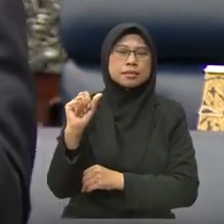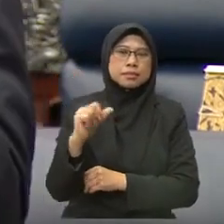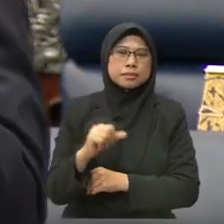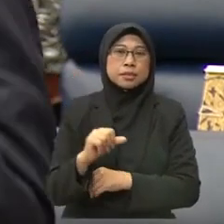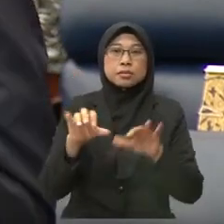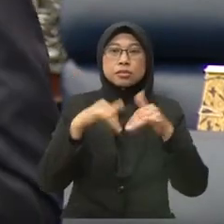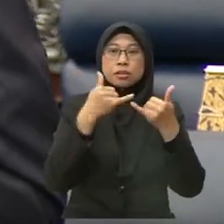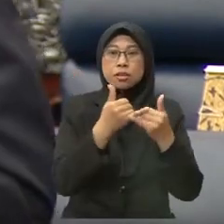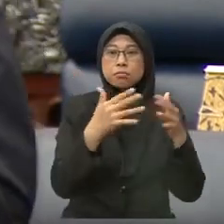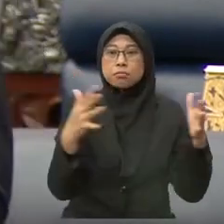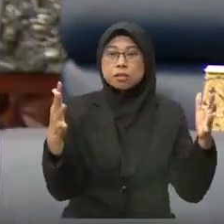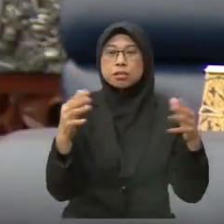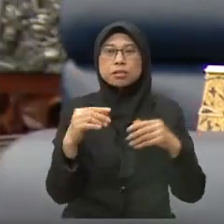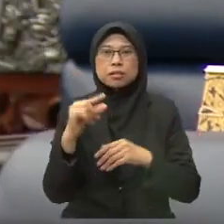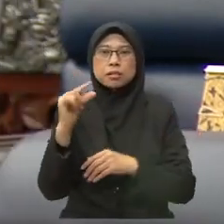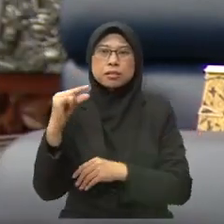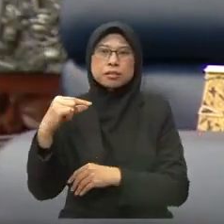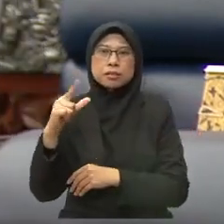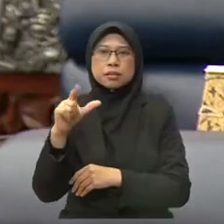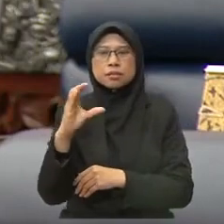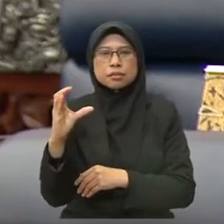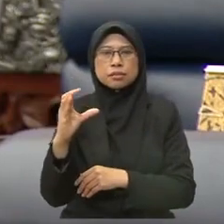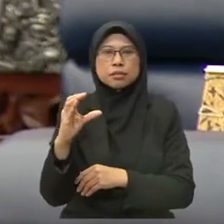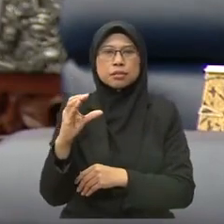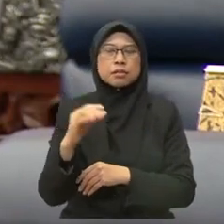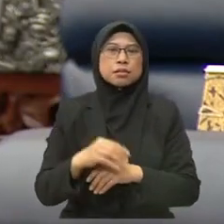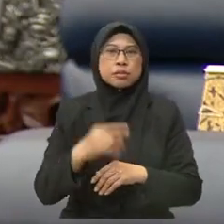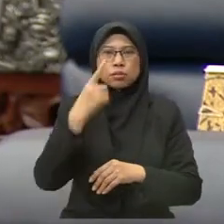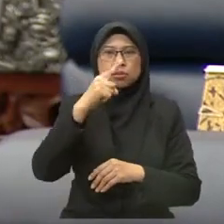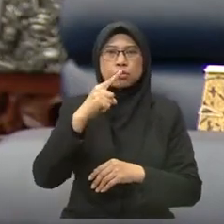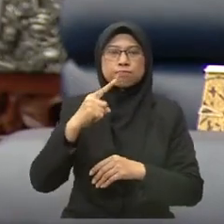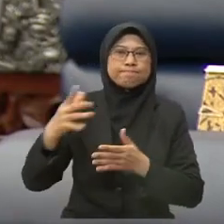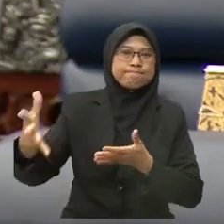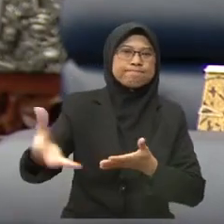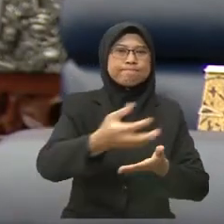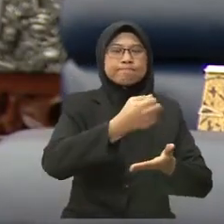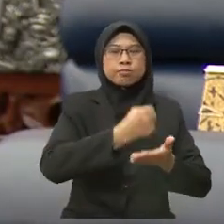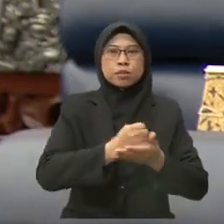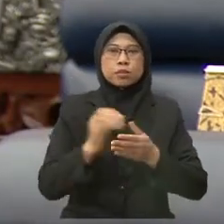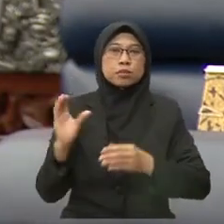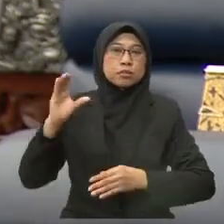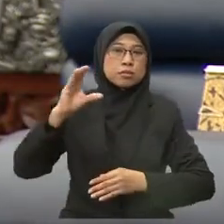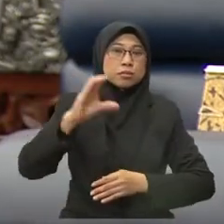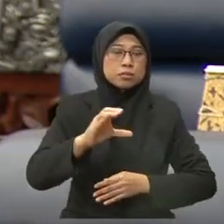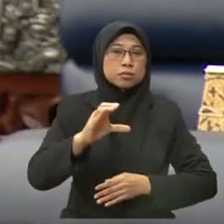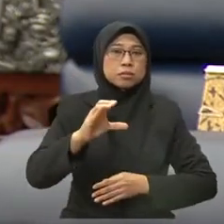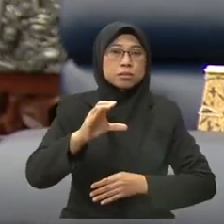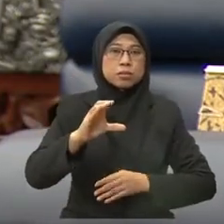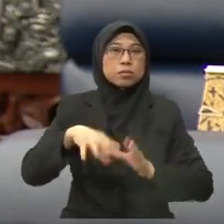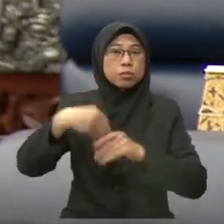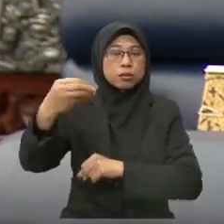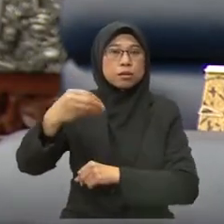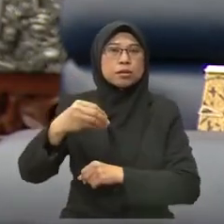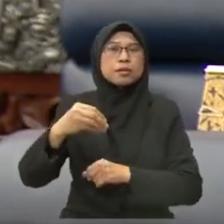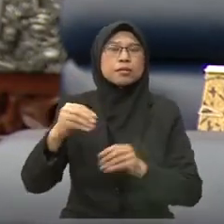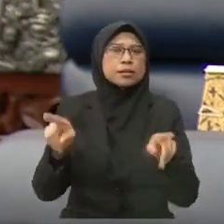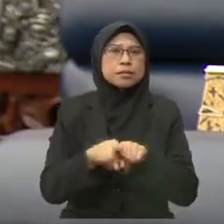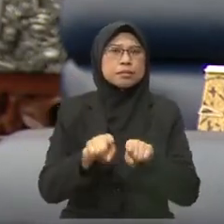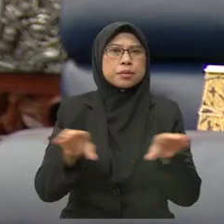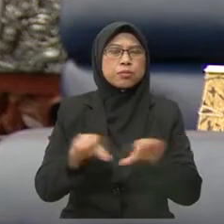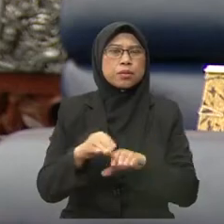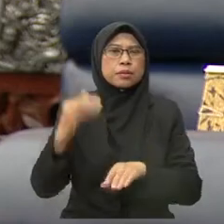dapat membawa balik masuk dana daripada luar negara seperti apa yang dibuat oleh K Selatan apabila W